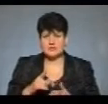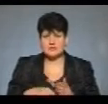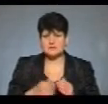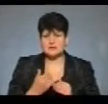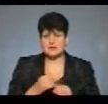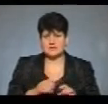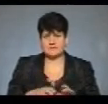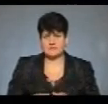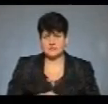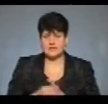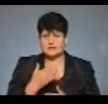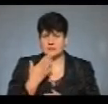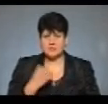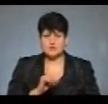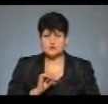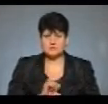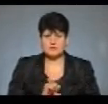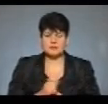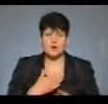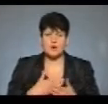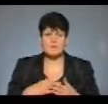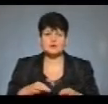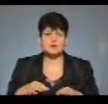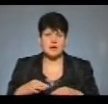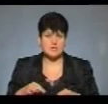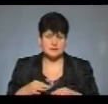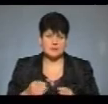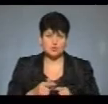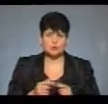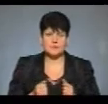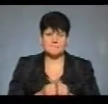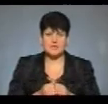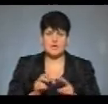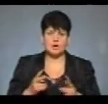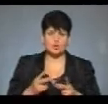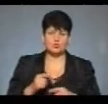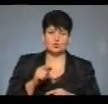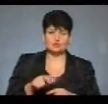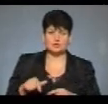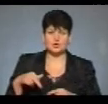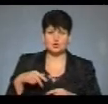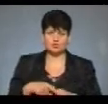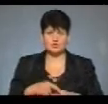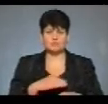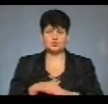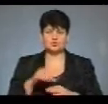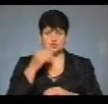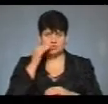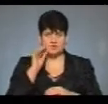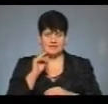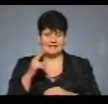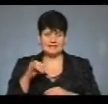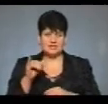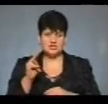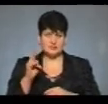вирішення. Немає зупинки громадського транспорту тут біля клубу, тому що люди йдуть на Шевченка вулицю, на